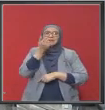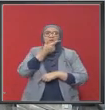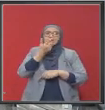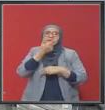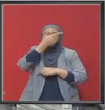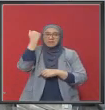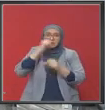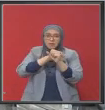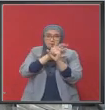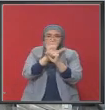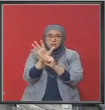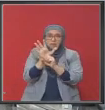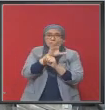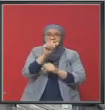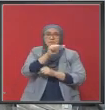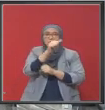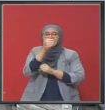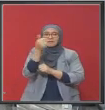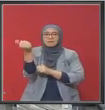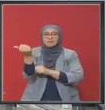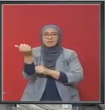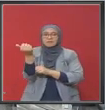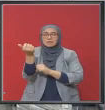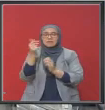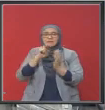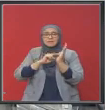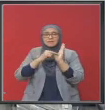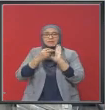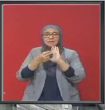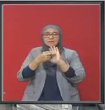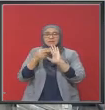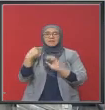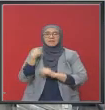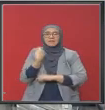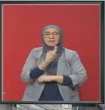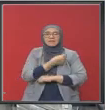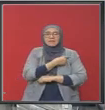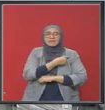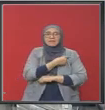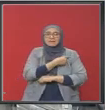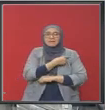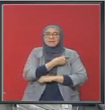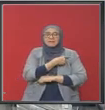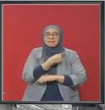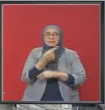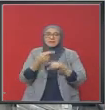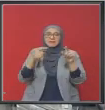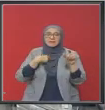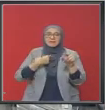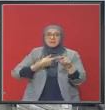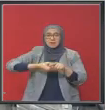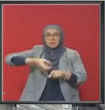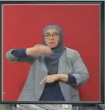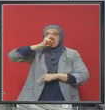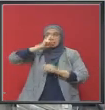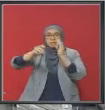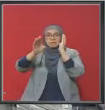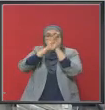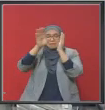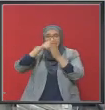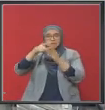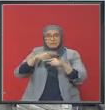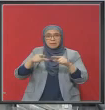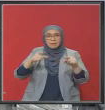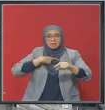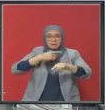nih komplit dan sekalinya amat begitu kita Letak suatu investment yang begitu kuat sekali